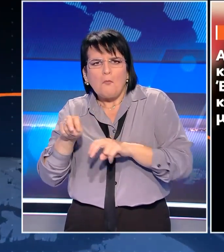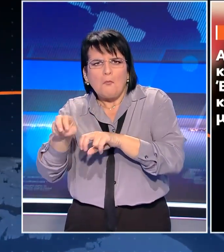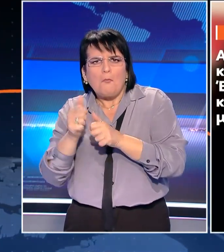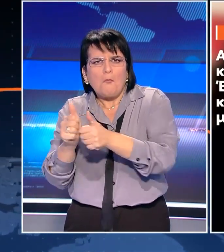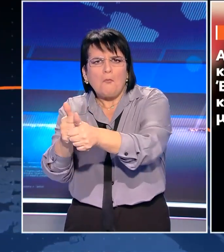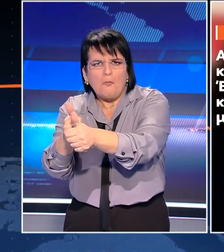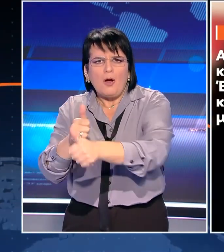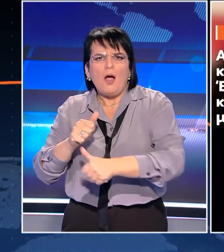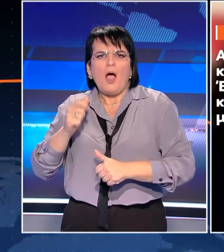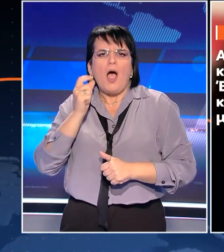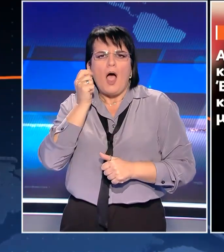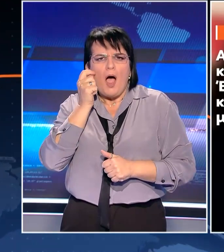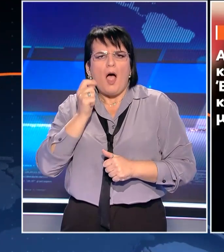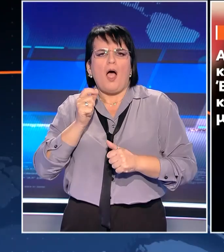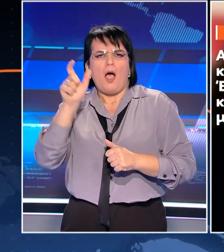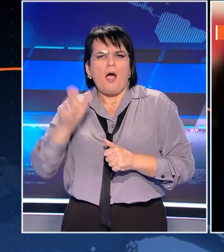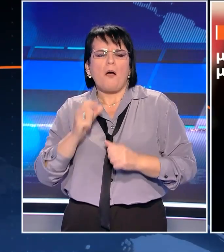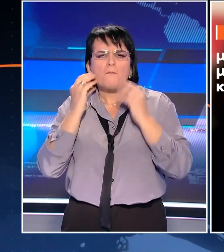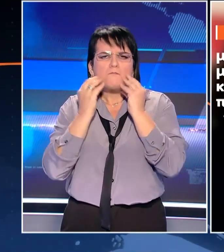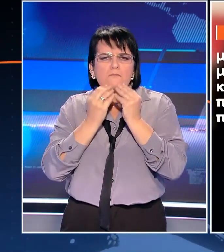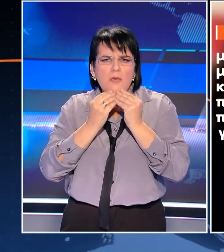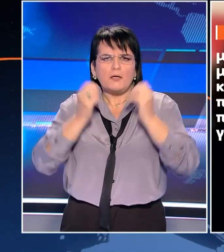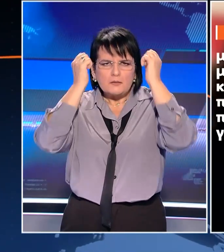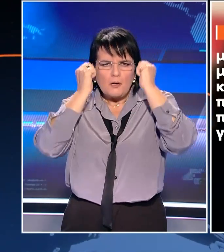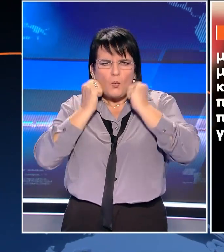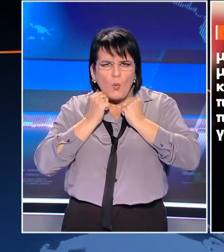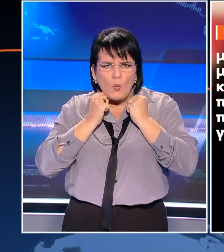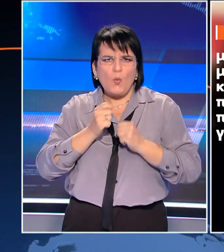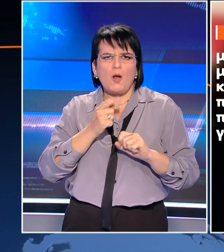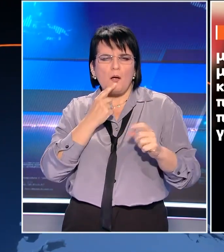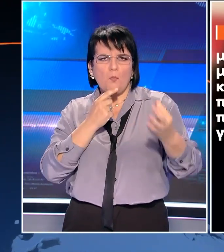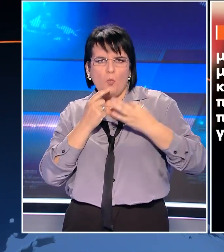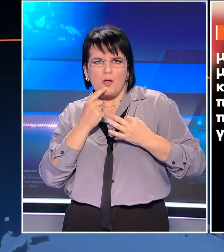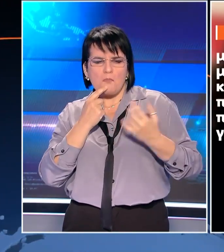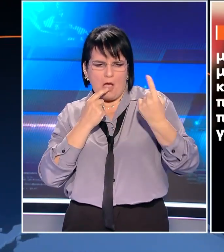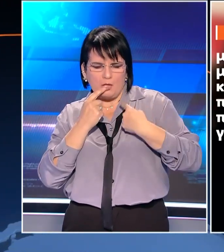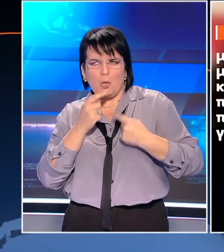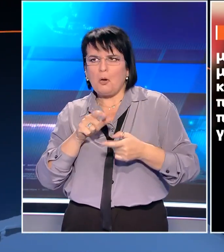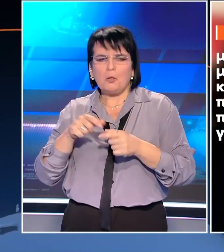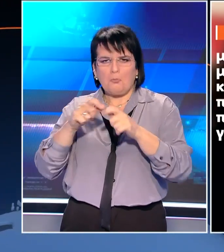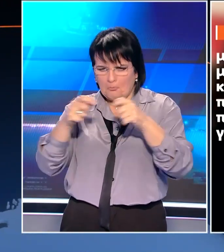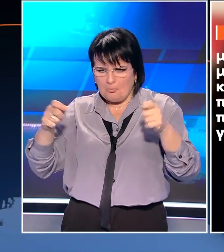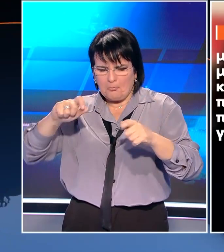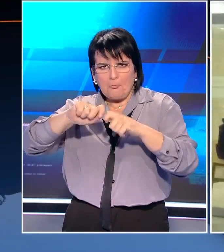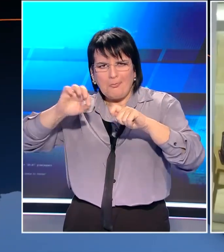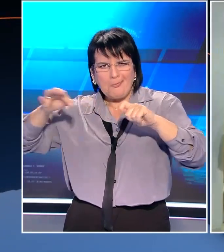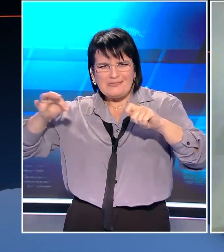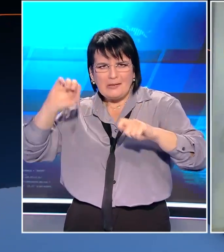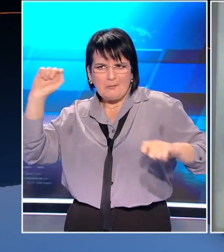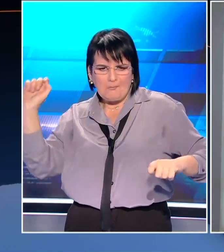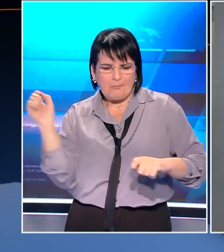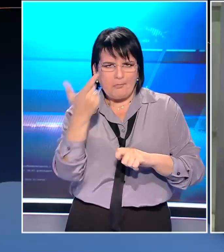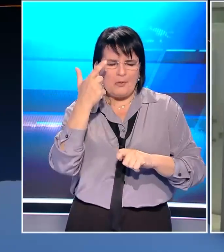που φορούσε κουκούλα full face με μακριά γένια μου έδωσε μια φωτοβολίδα και μου είπε να την πετάξω. Μου έδειξε πως λειτουργεί γιατί εγώ δεν ήξερα.